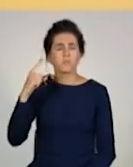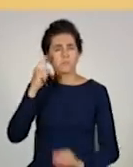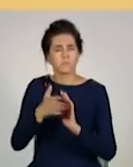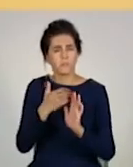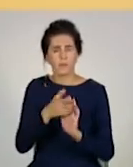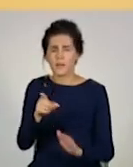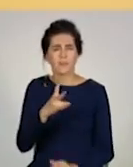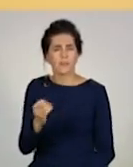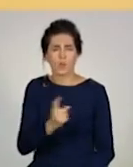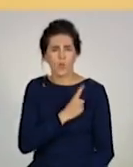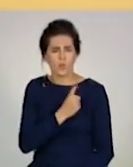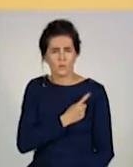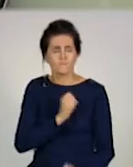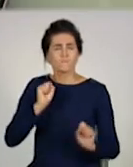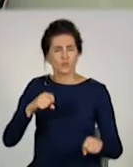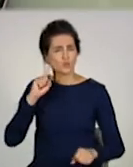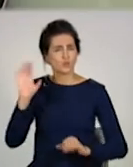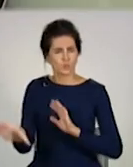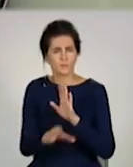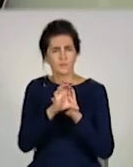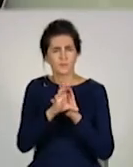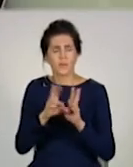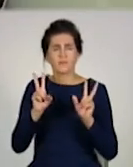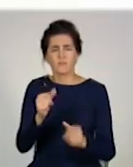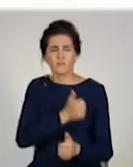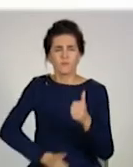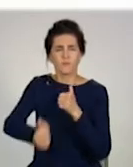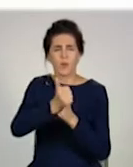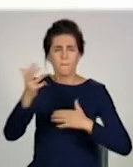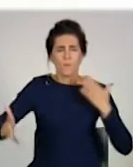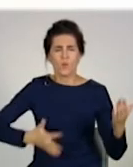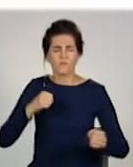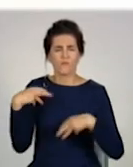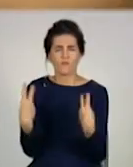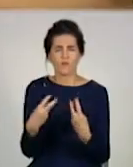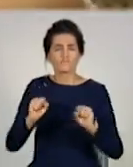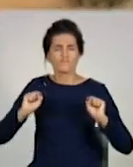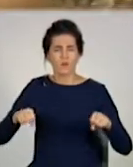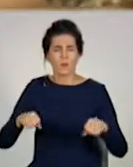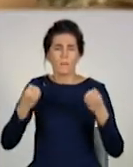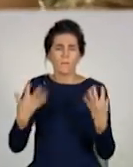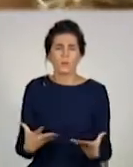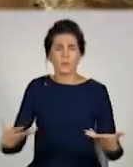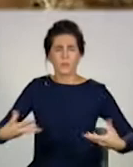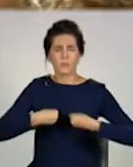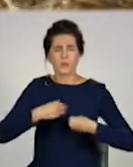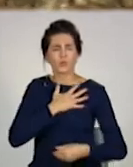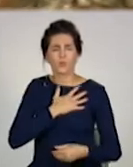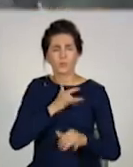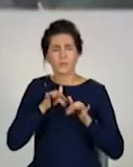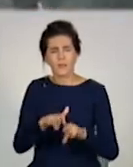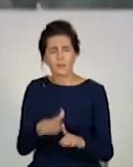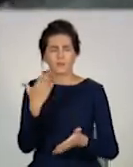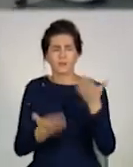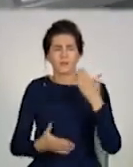не одни, что они могут быть услышанными. Попередити емоційне вигоряння можна. Рецепт простий: улюблена справа і трохи